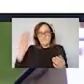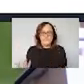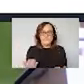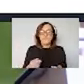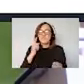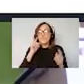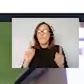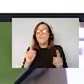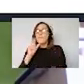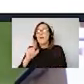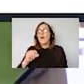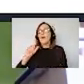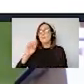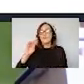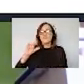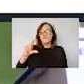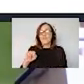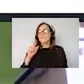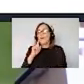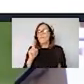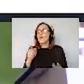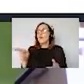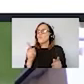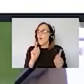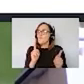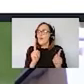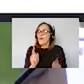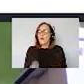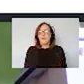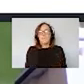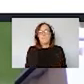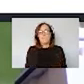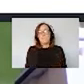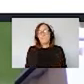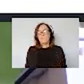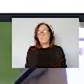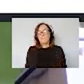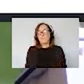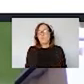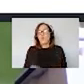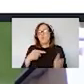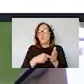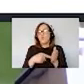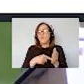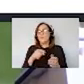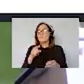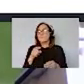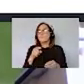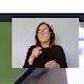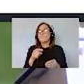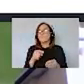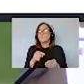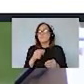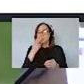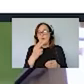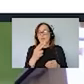zwróciła uwagę pani Patrycja, o, super, to, na co zwróciła uwagę pani Patrycja, to to, drodzy Państwo, że